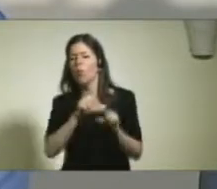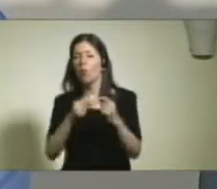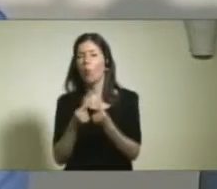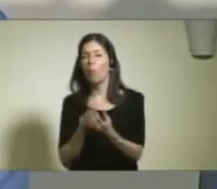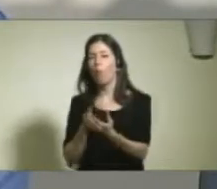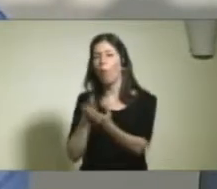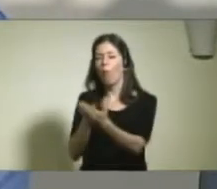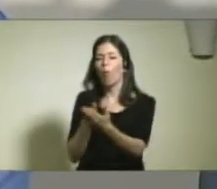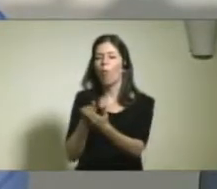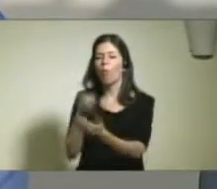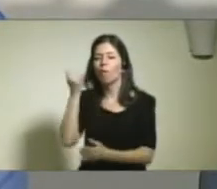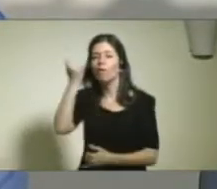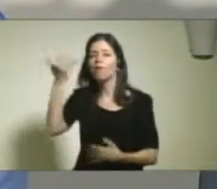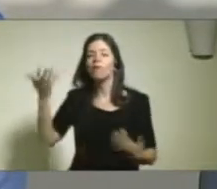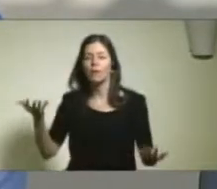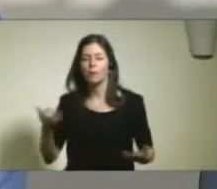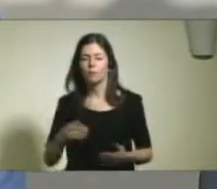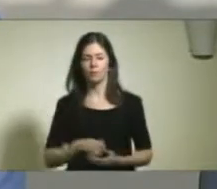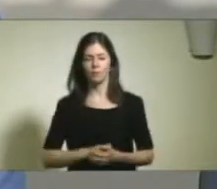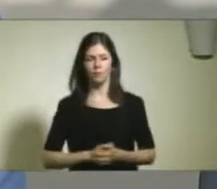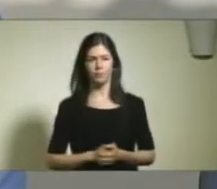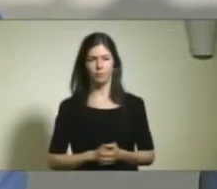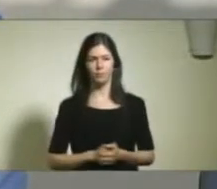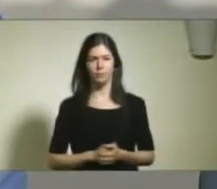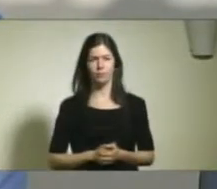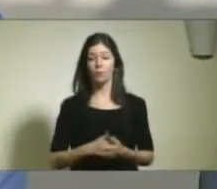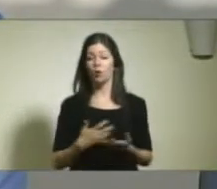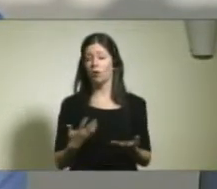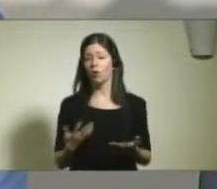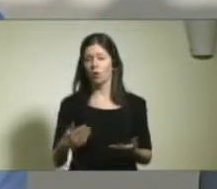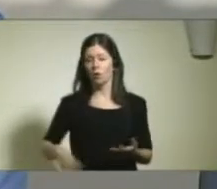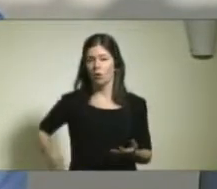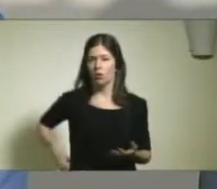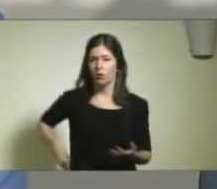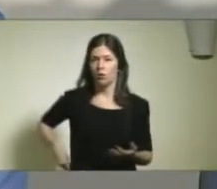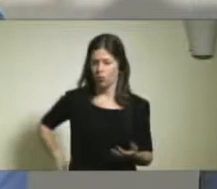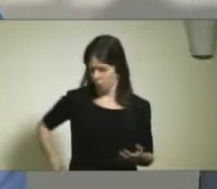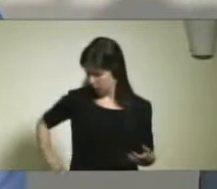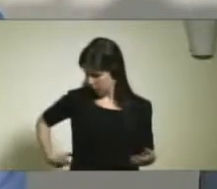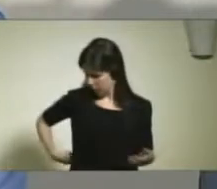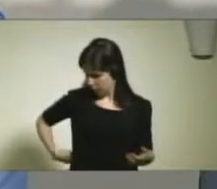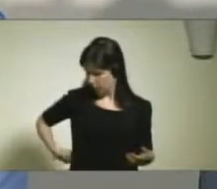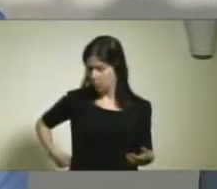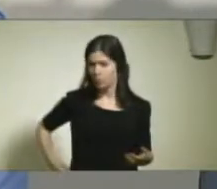L'idée clé ici, c'est qu'il y a des moments dans le temps, et je donne à ces groupes-là